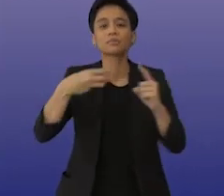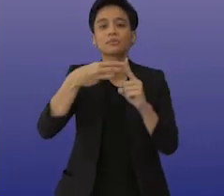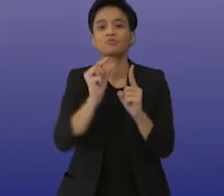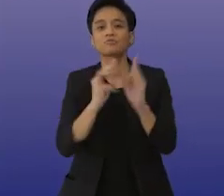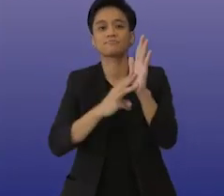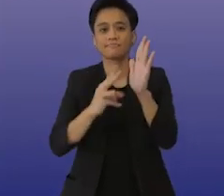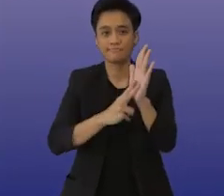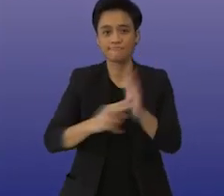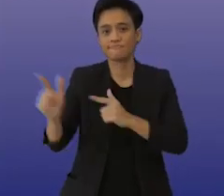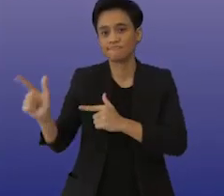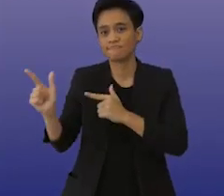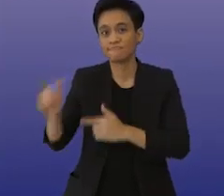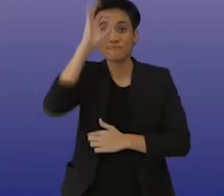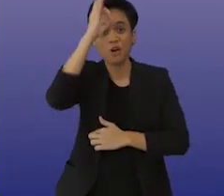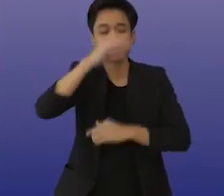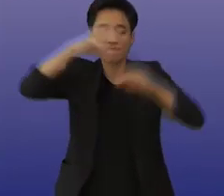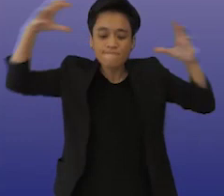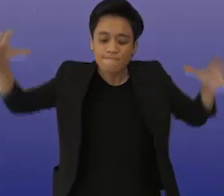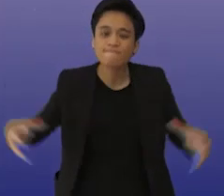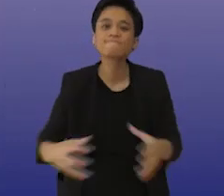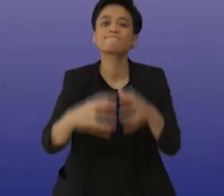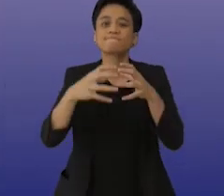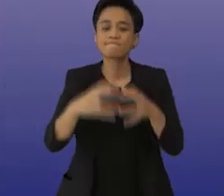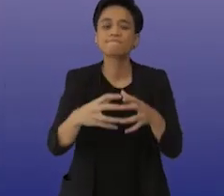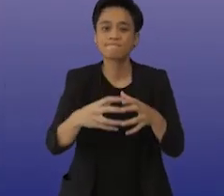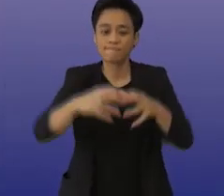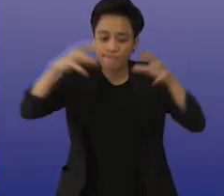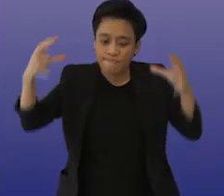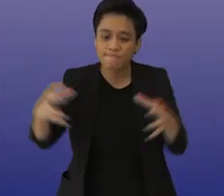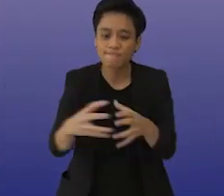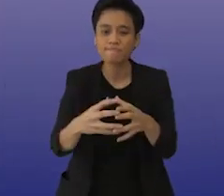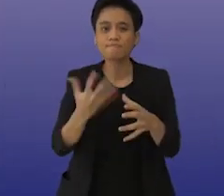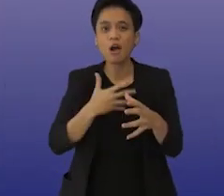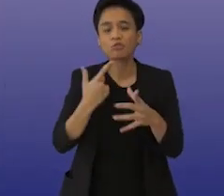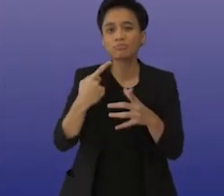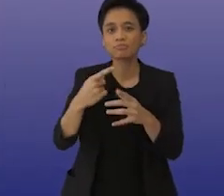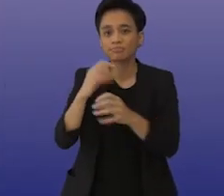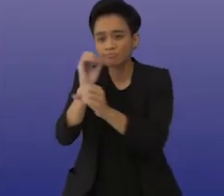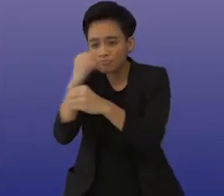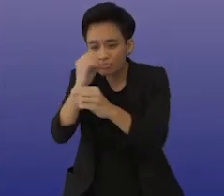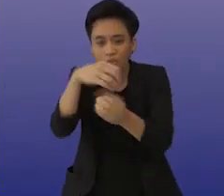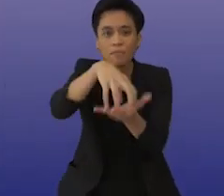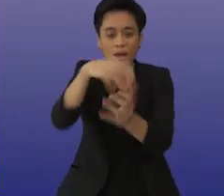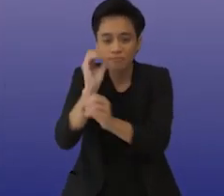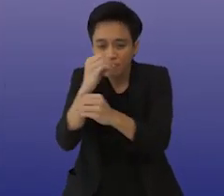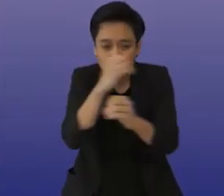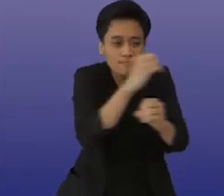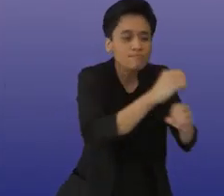bumn.co.id telah bersama-sama untuk meningkatkan jumlah laboratorium yang mampu